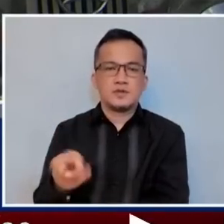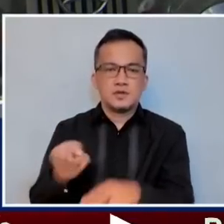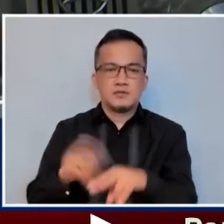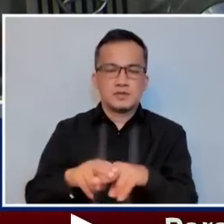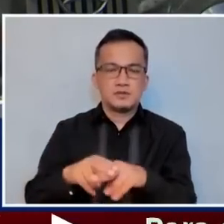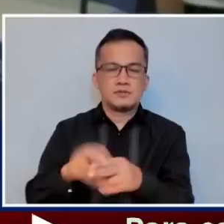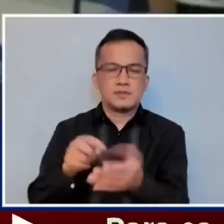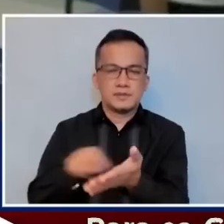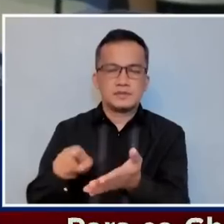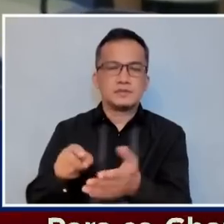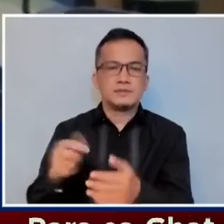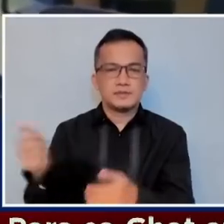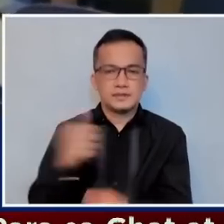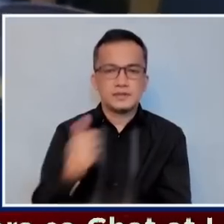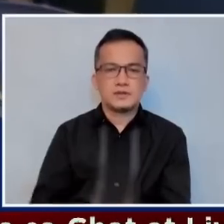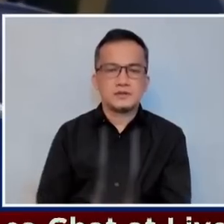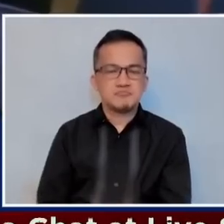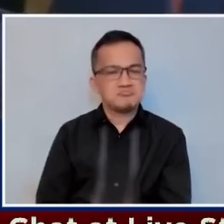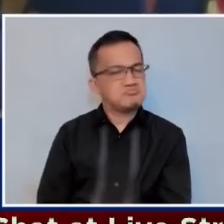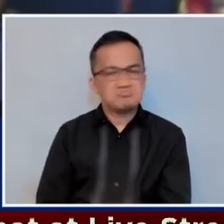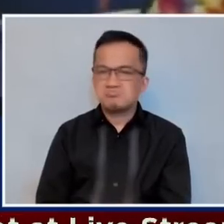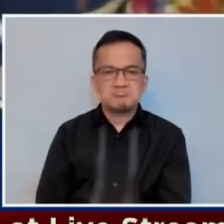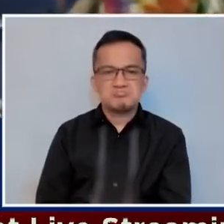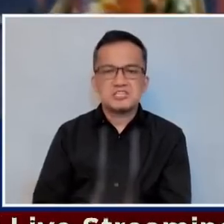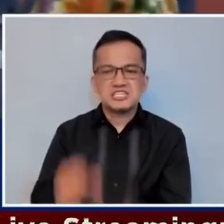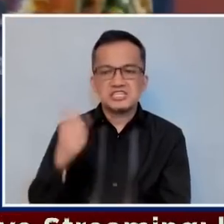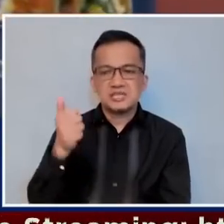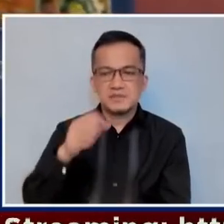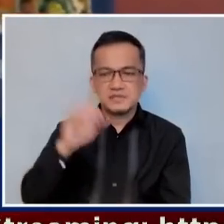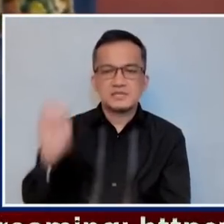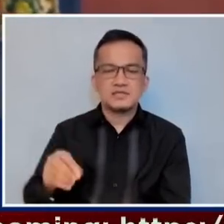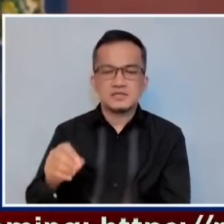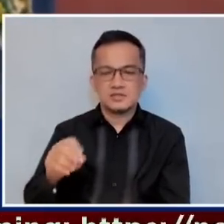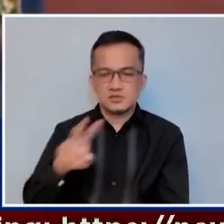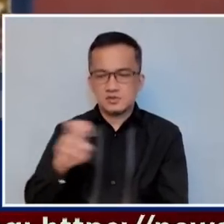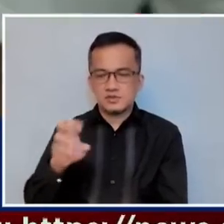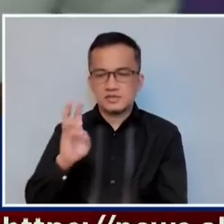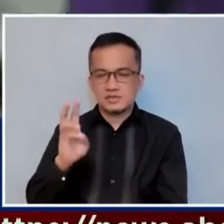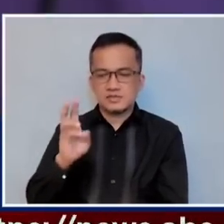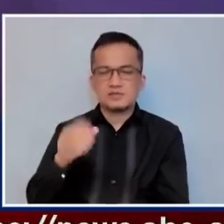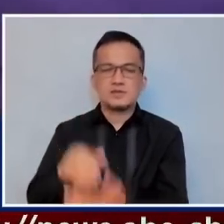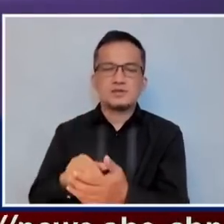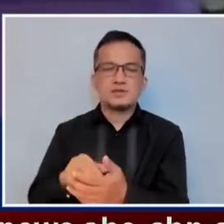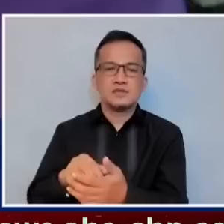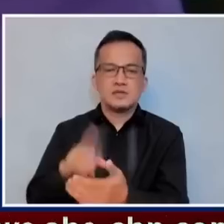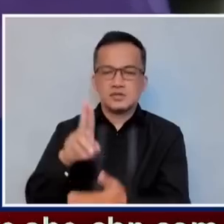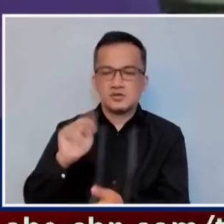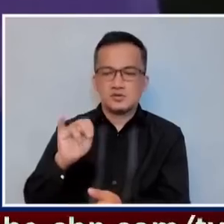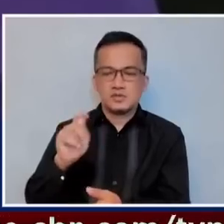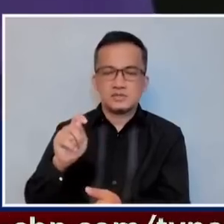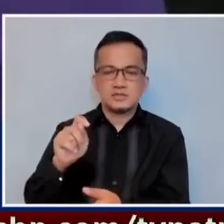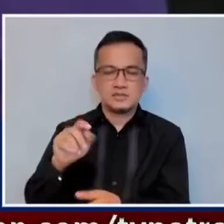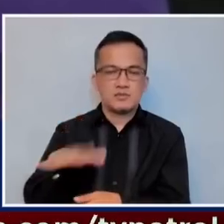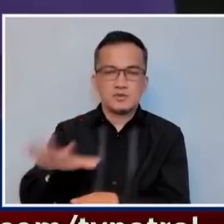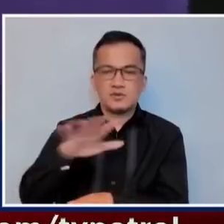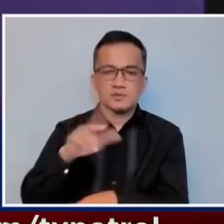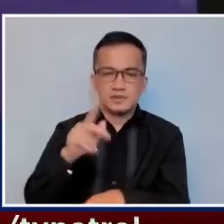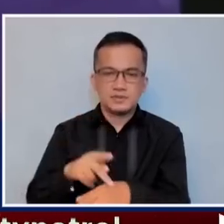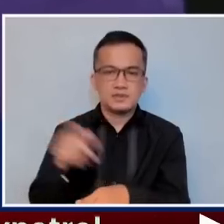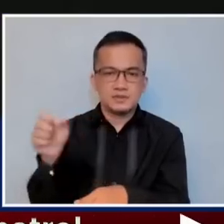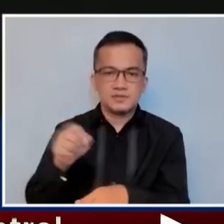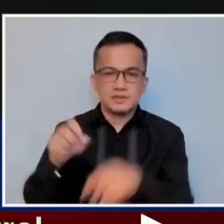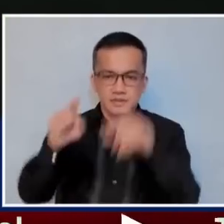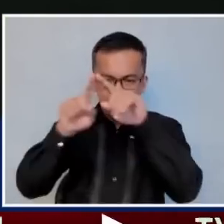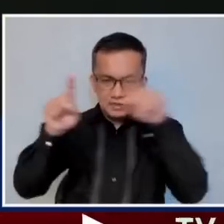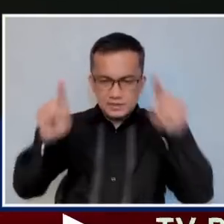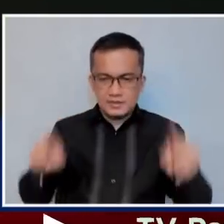taas pasahe. Pero higit 10% pa lang ng 260,000 na units sa buong bansa ang nakakakuha ng fare